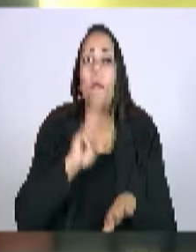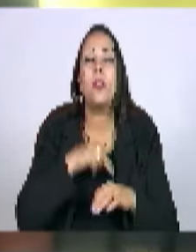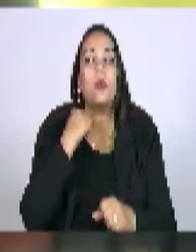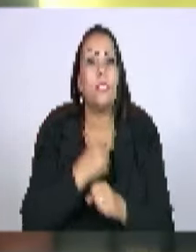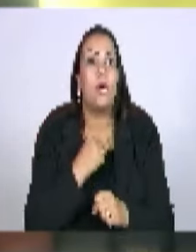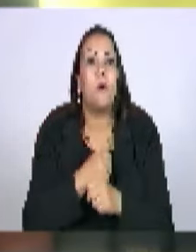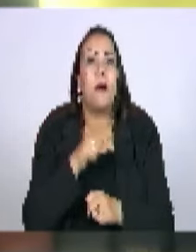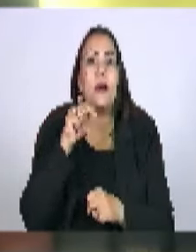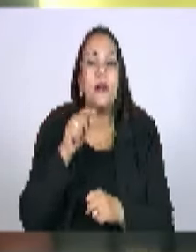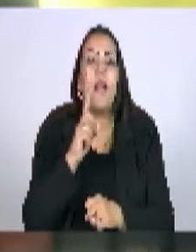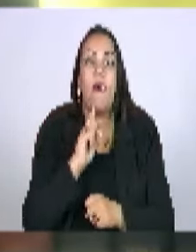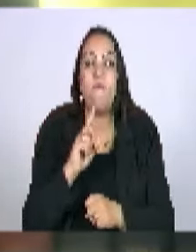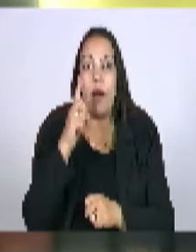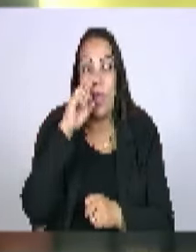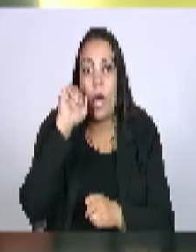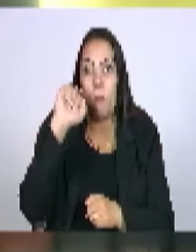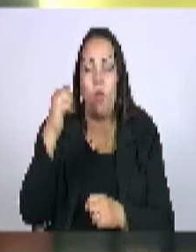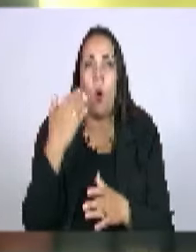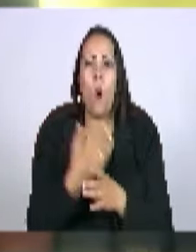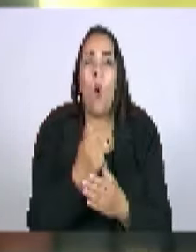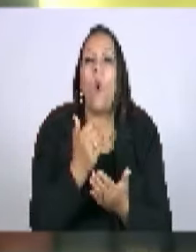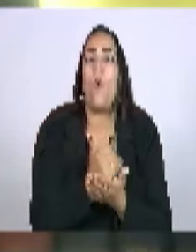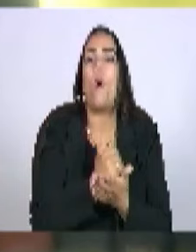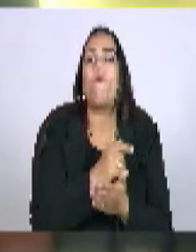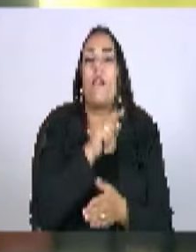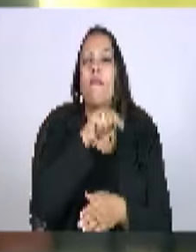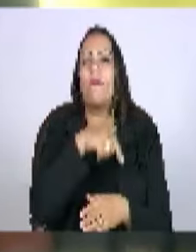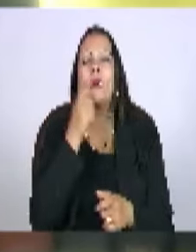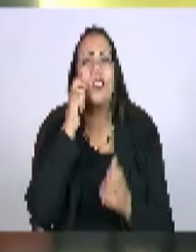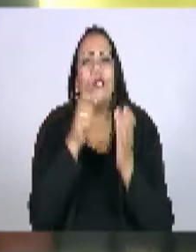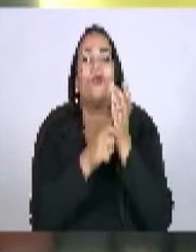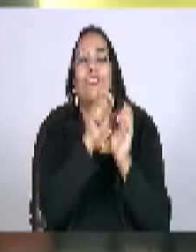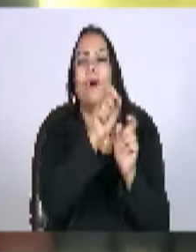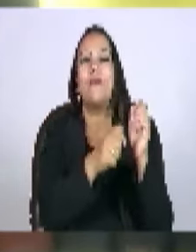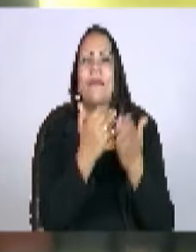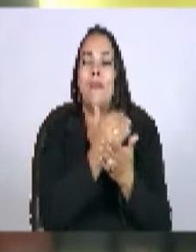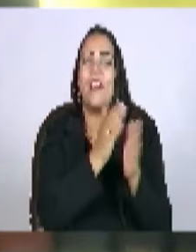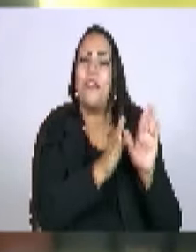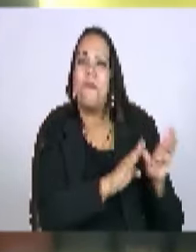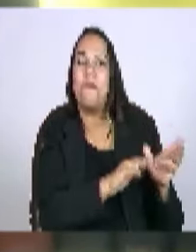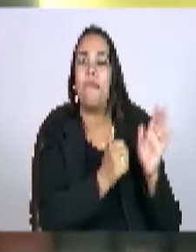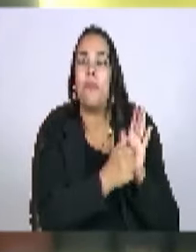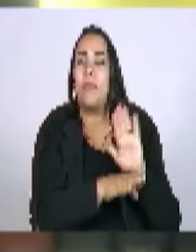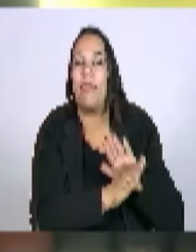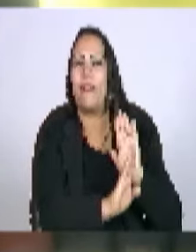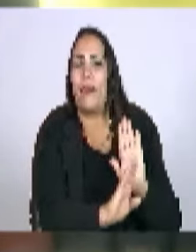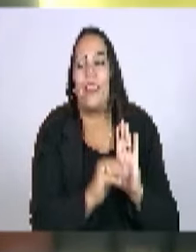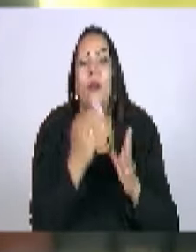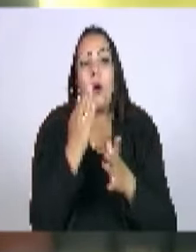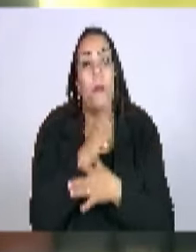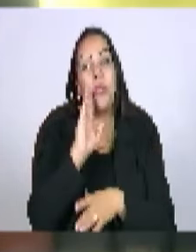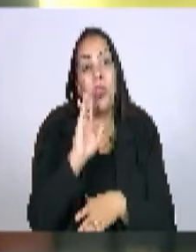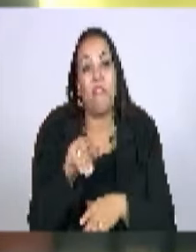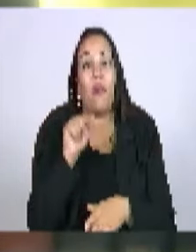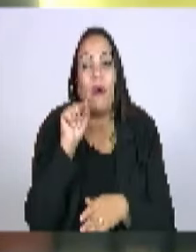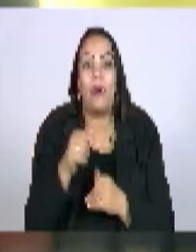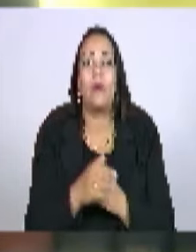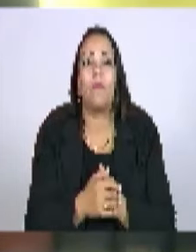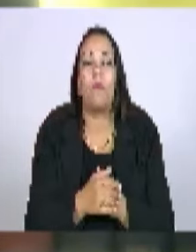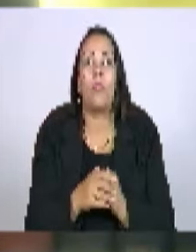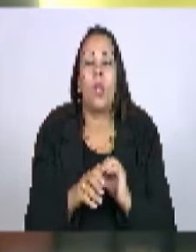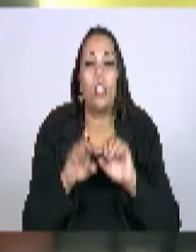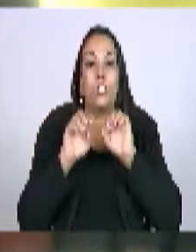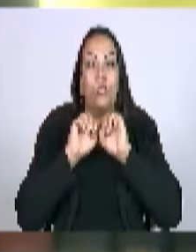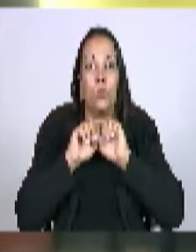هذه التقنيات بيوفر لديها العنصر البشري ويسمح ليها ان هي